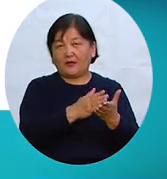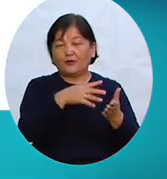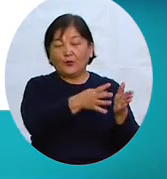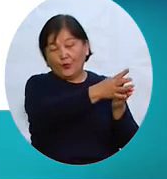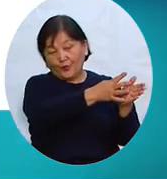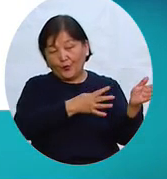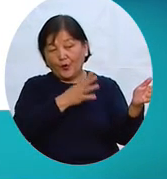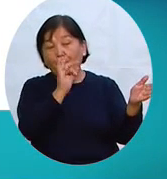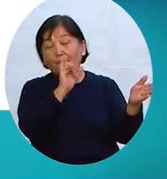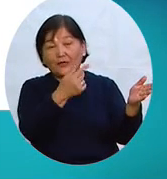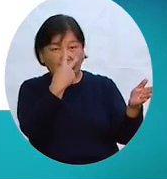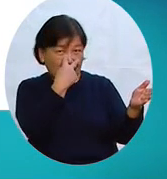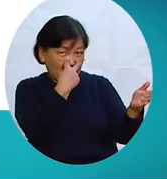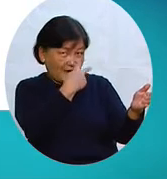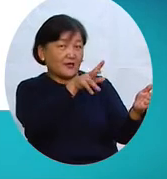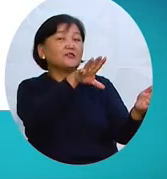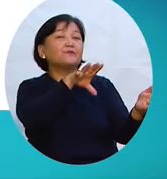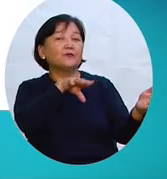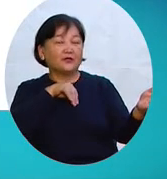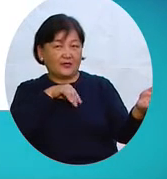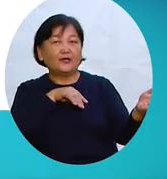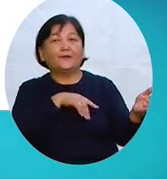бүгдөө хамтдаа харж мэдэрлээ шүү дээ хүүхдүүд ээ.